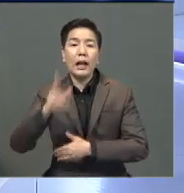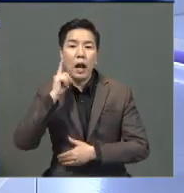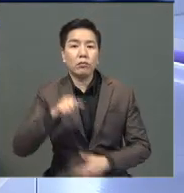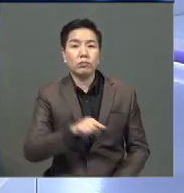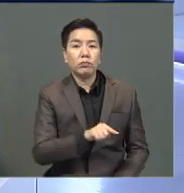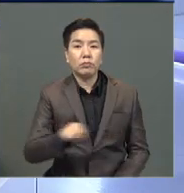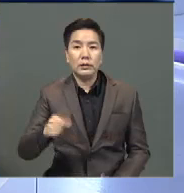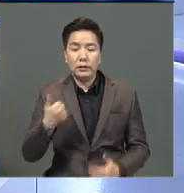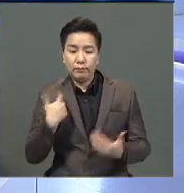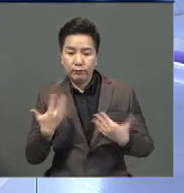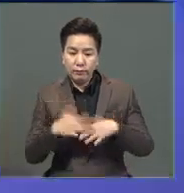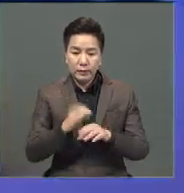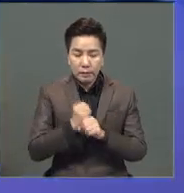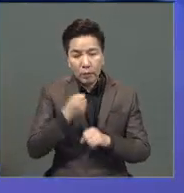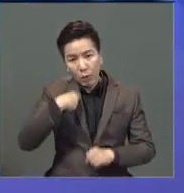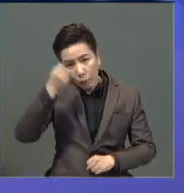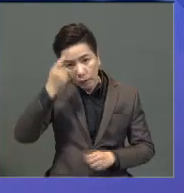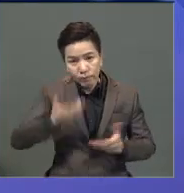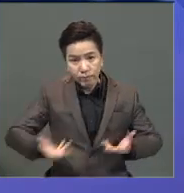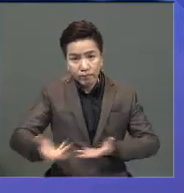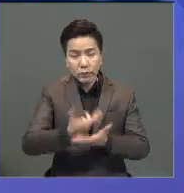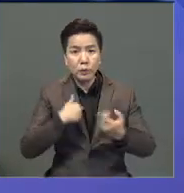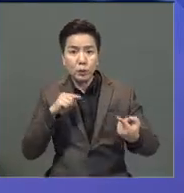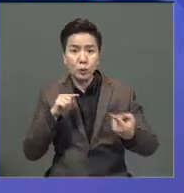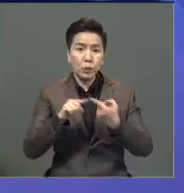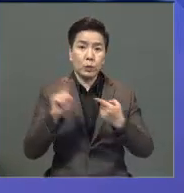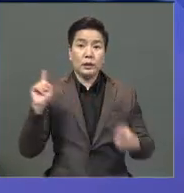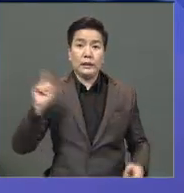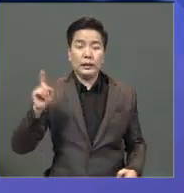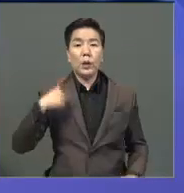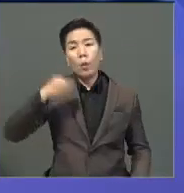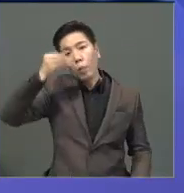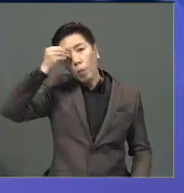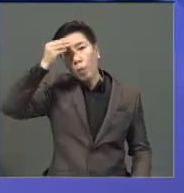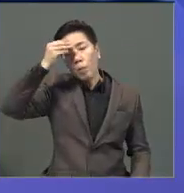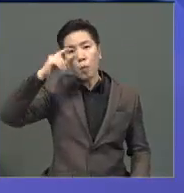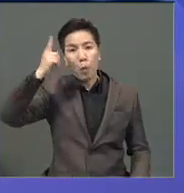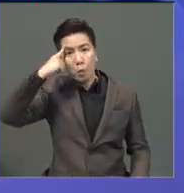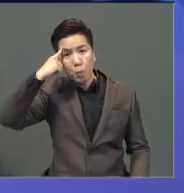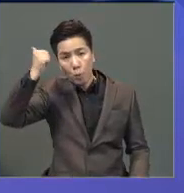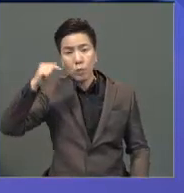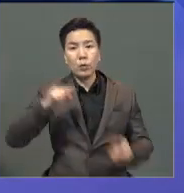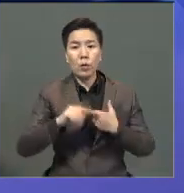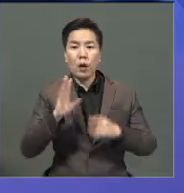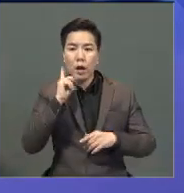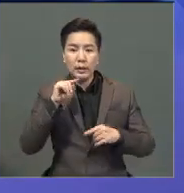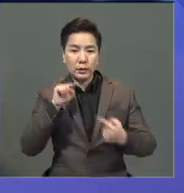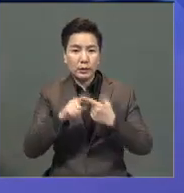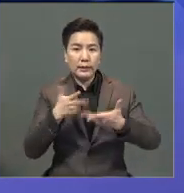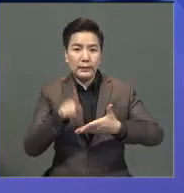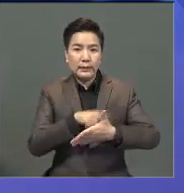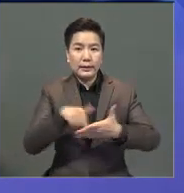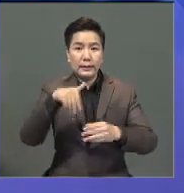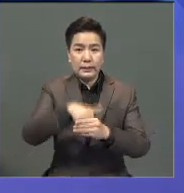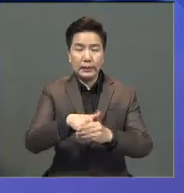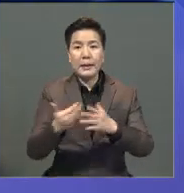นะครับที่จะเข้ามาทำความเข้าใจกันนะครับถึงเรื่องของความรู้และบทบาทของสื่อมวลชนกับเรื่องการเลือกตั้งท้อง